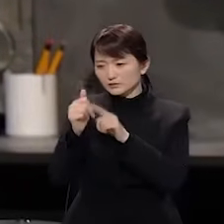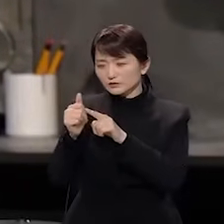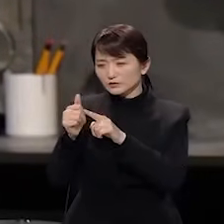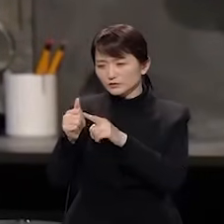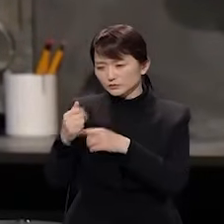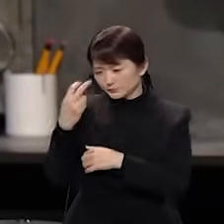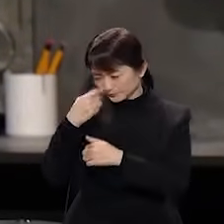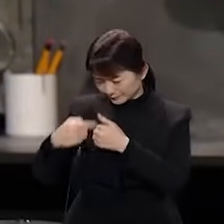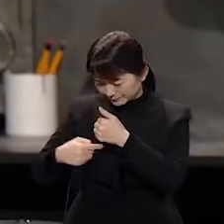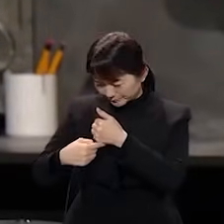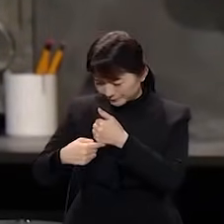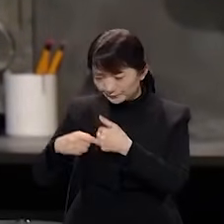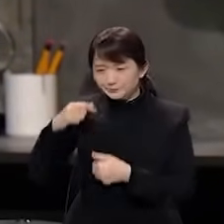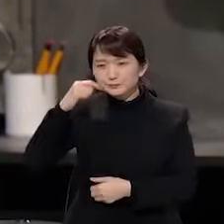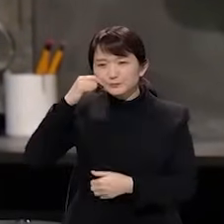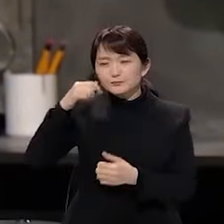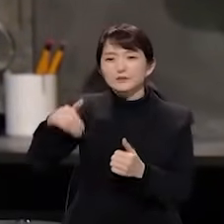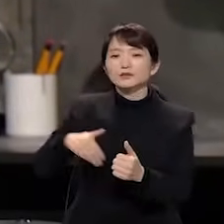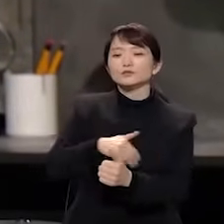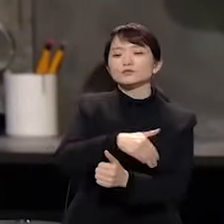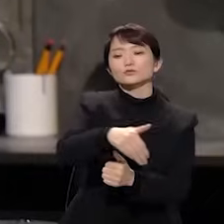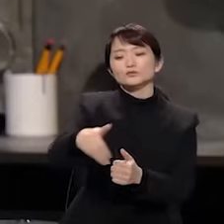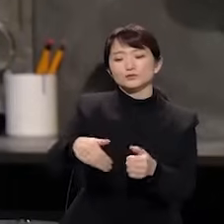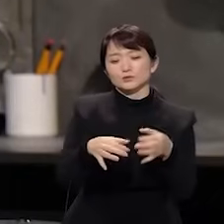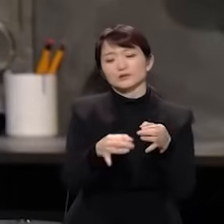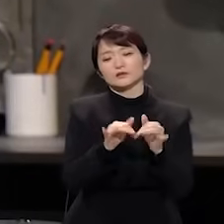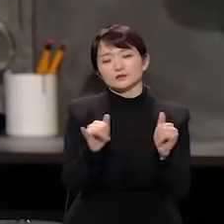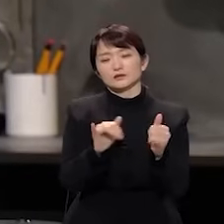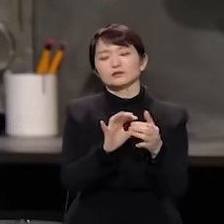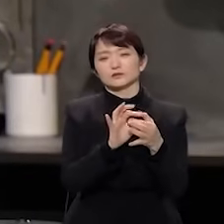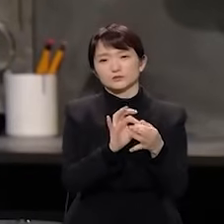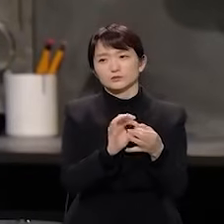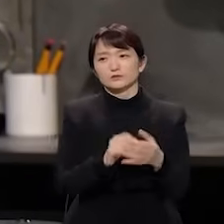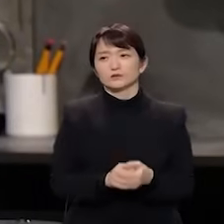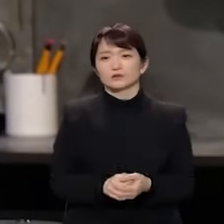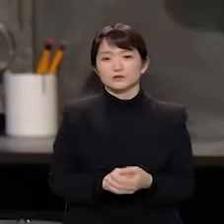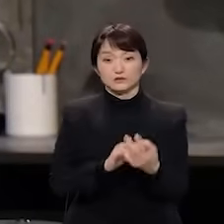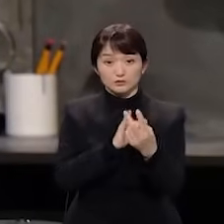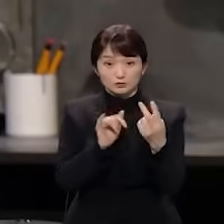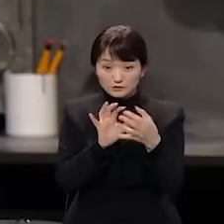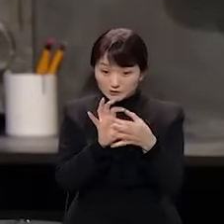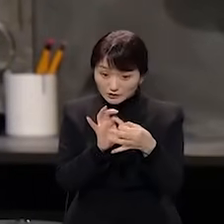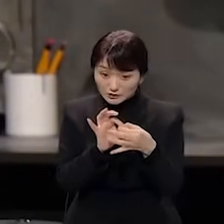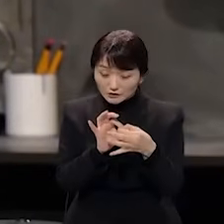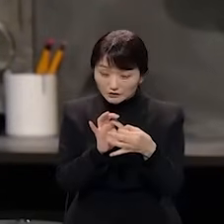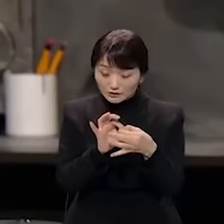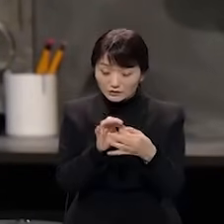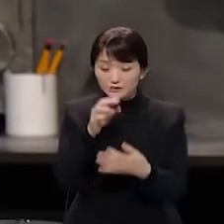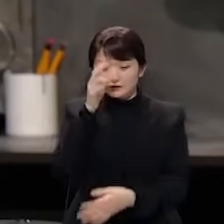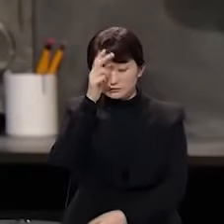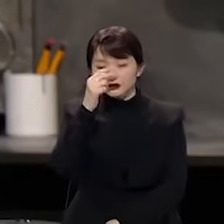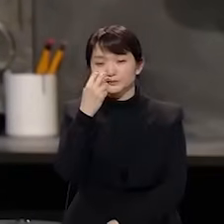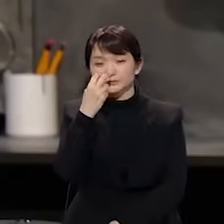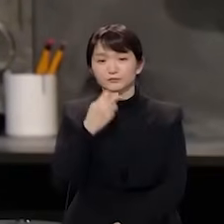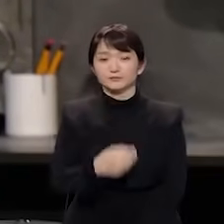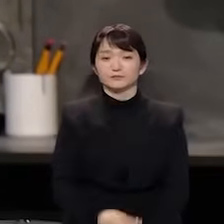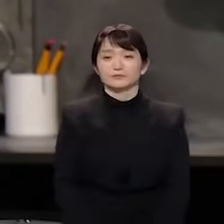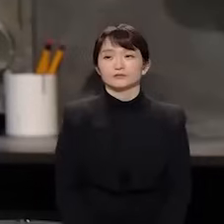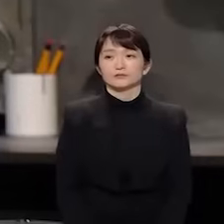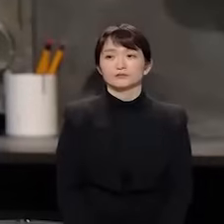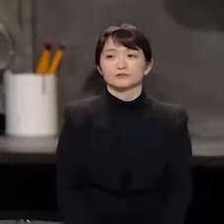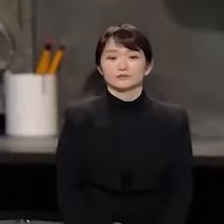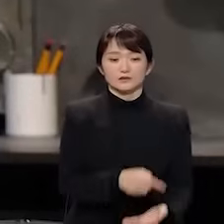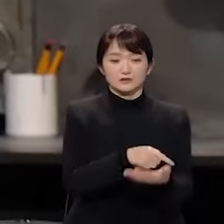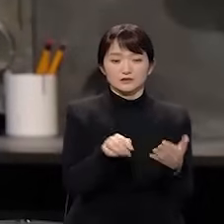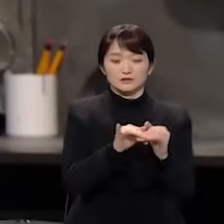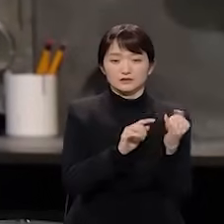못 했고요 주변의 어떤 상인들이나 주변 사람들을 통해서이 관계를 경찰이 좀 조사를 했다라고 해요이 피해자고